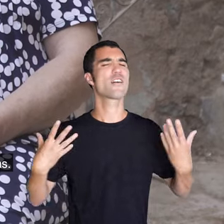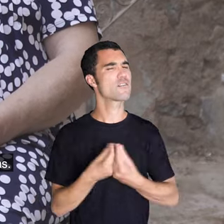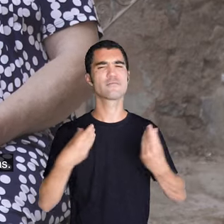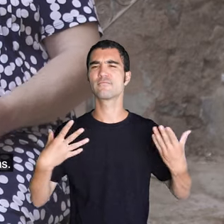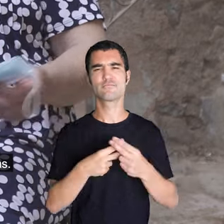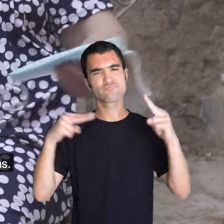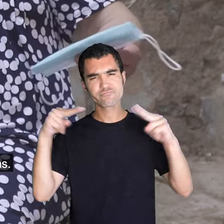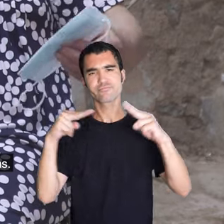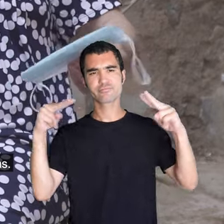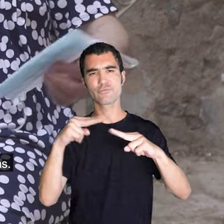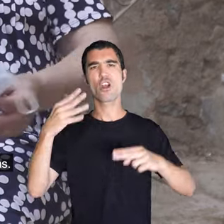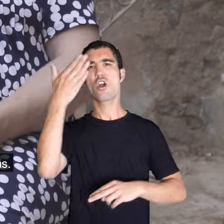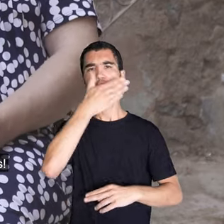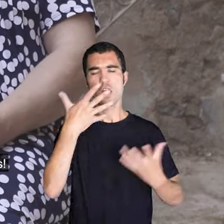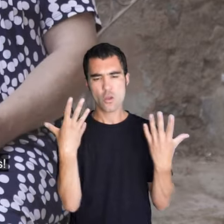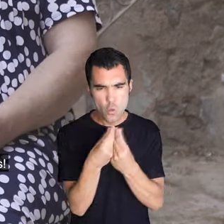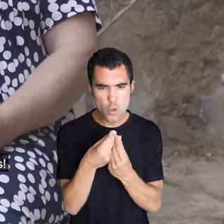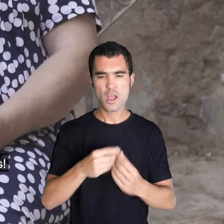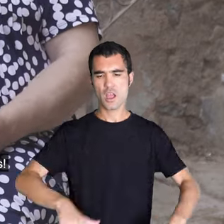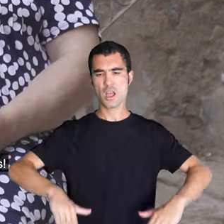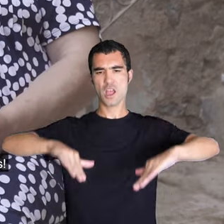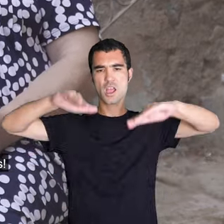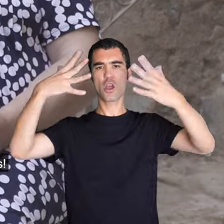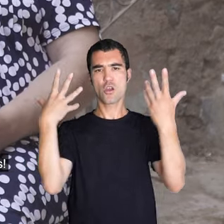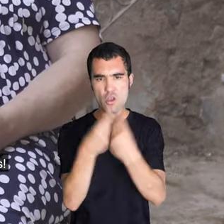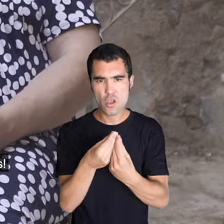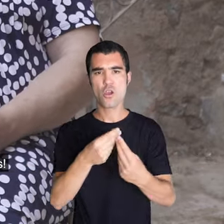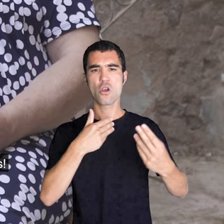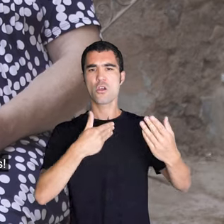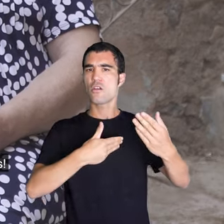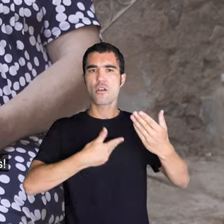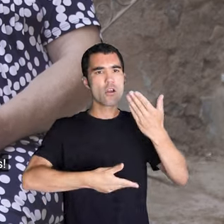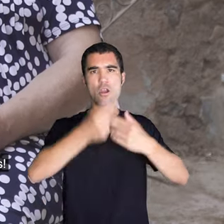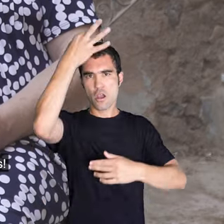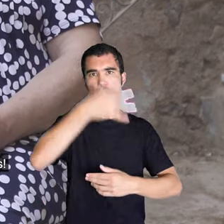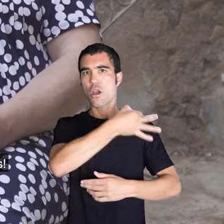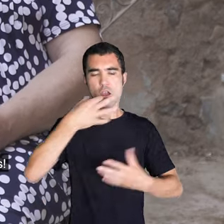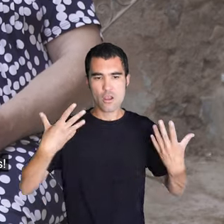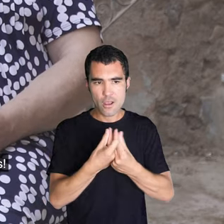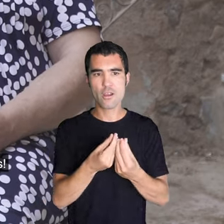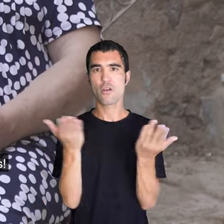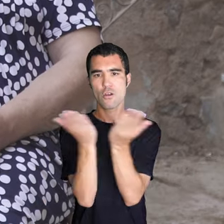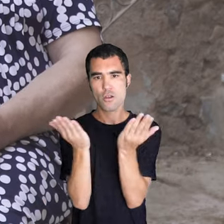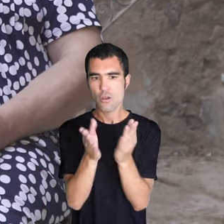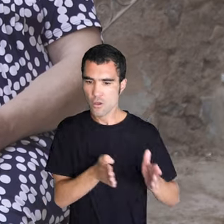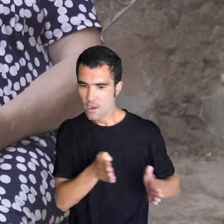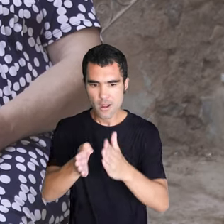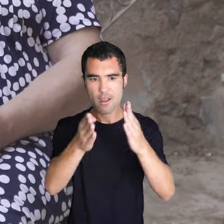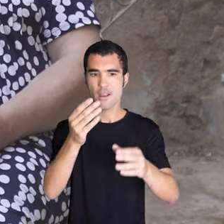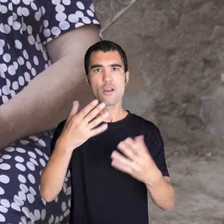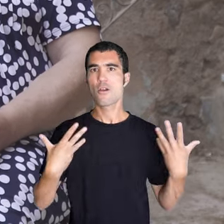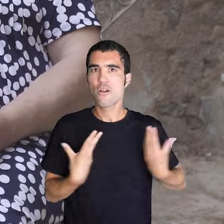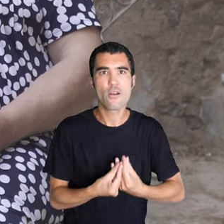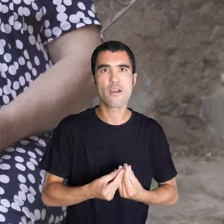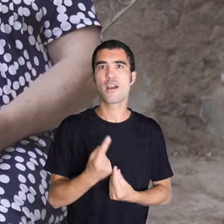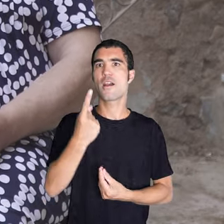vida. Hem anat a escola juntes. Hem crescut juntes. Hem combregat juntes. Sí, caigai, sí. Hem encarat juntes. Sí, que sí, sí. Poc sí. Es casava